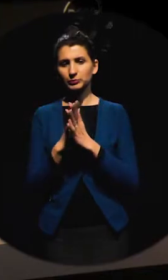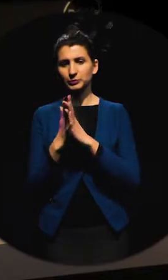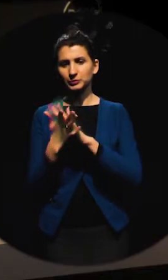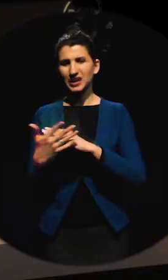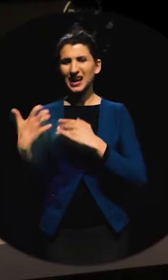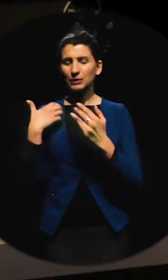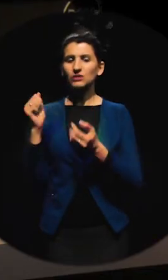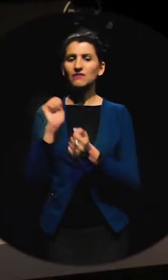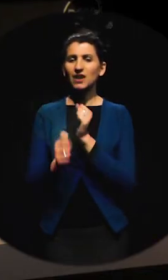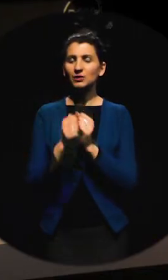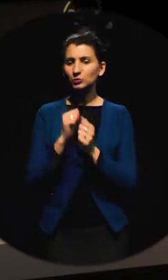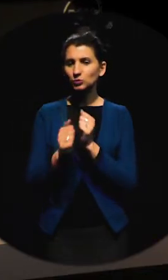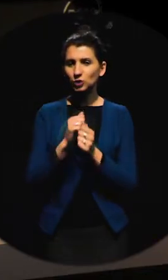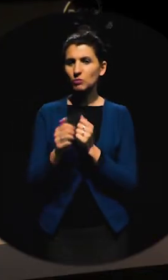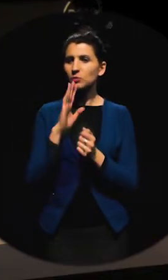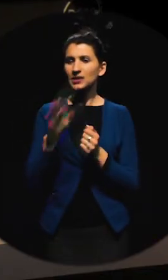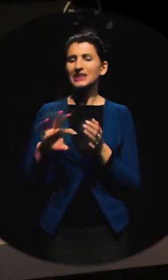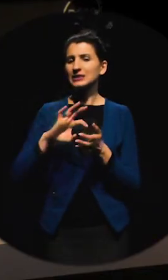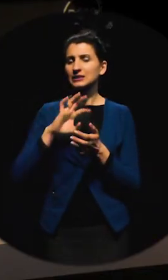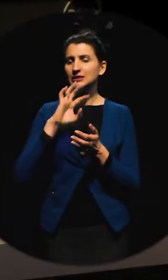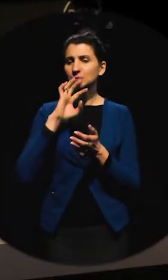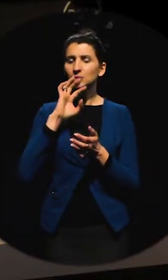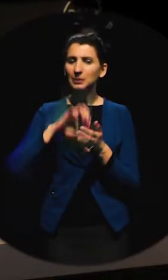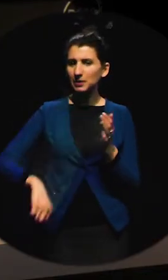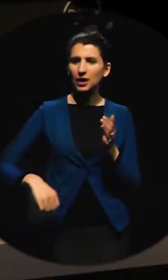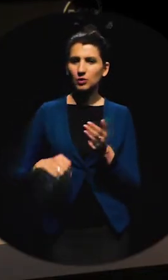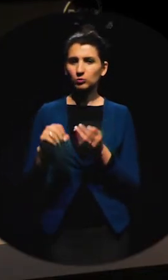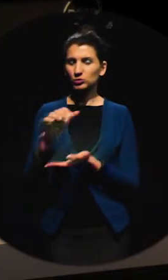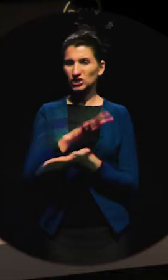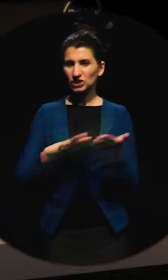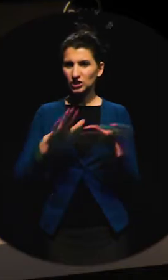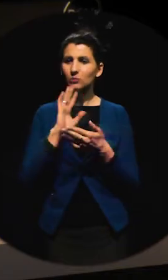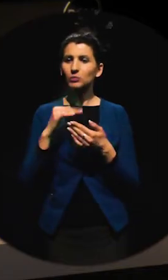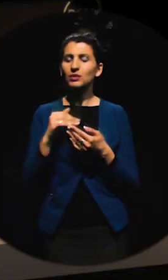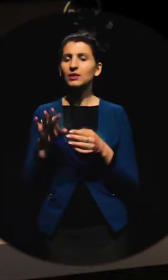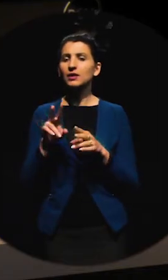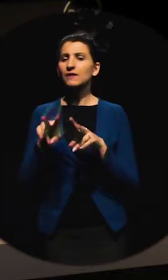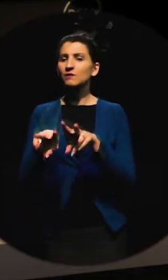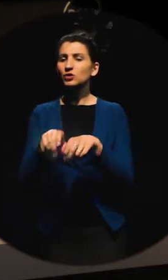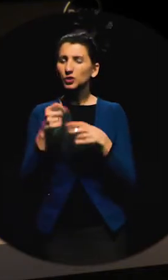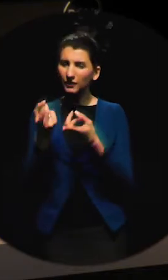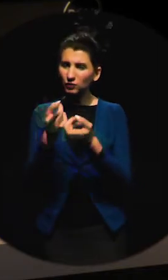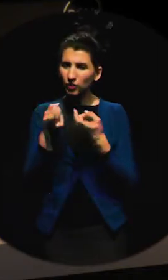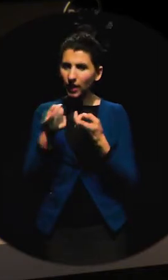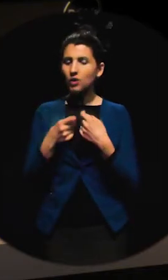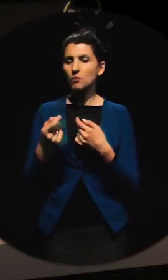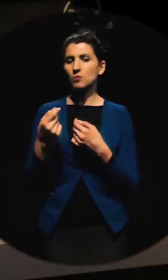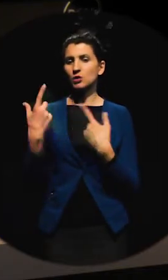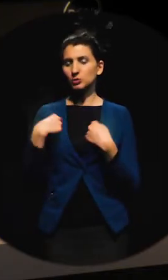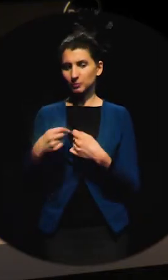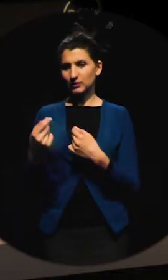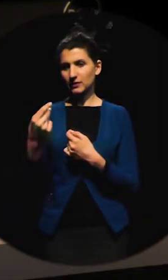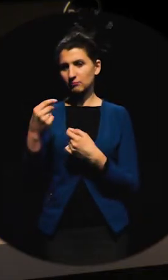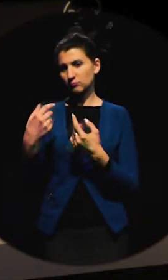później wywalczają, jak gdyby zabierają tę przestrzeń i wciągają widza w swoją przestrzeń. Tym widzem mogą być także